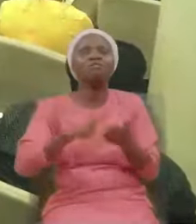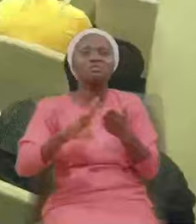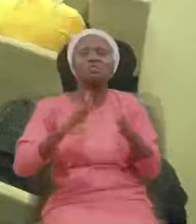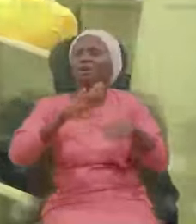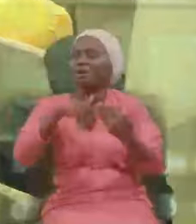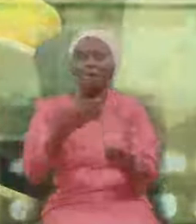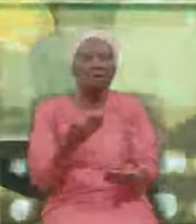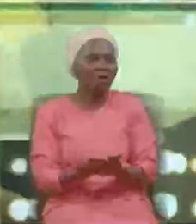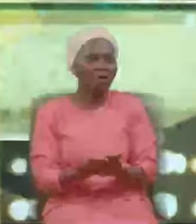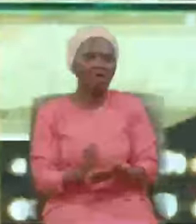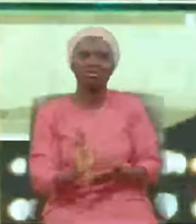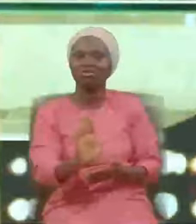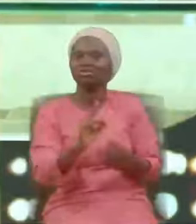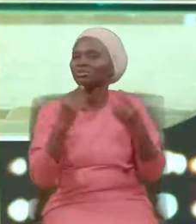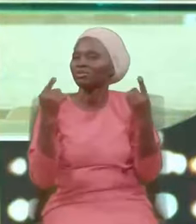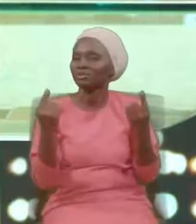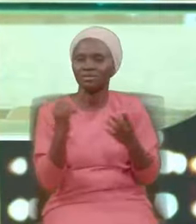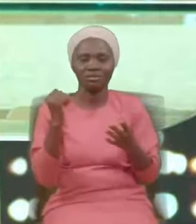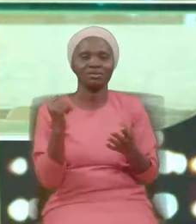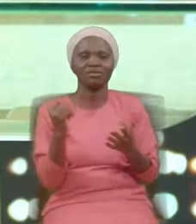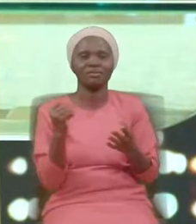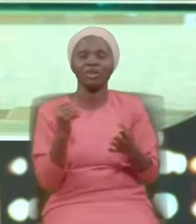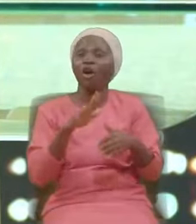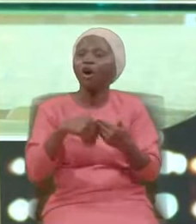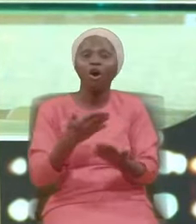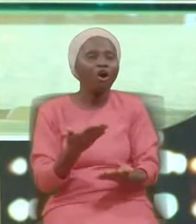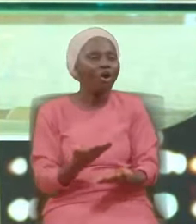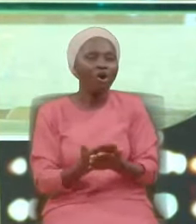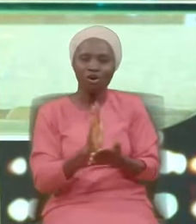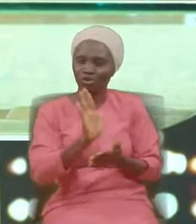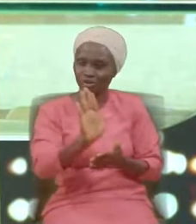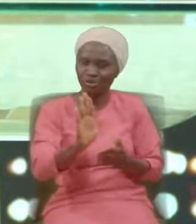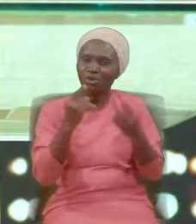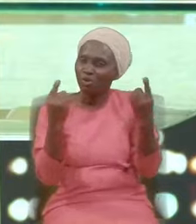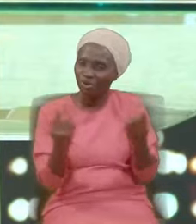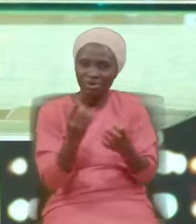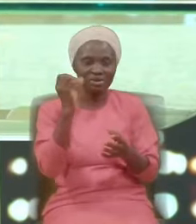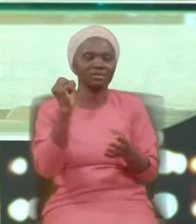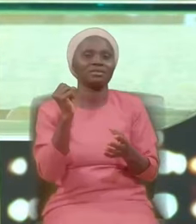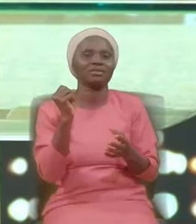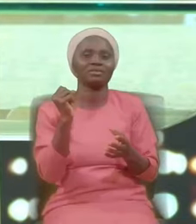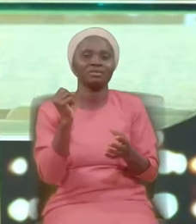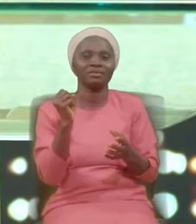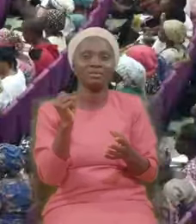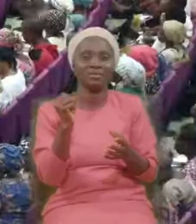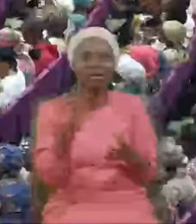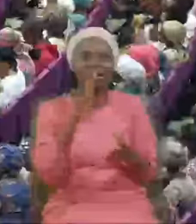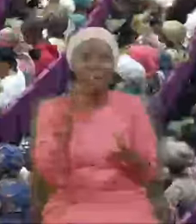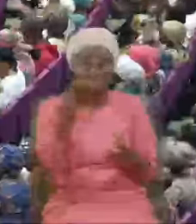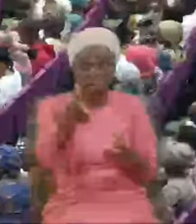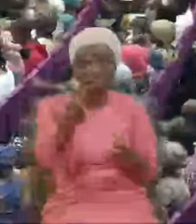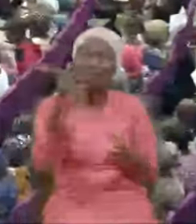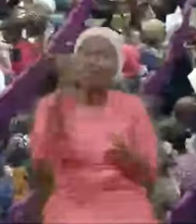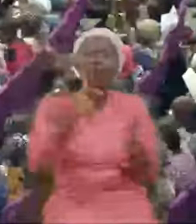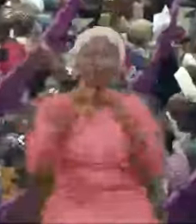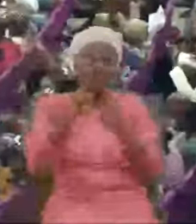pardonne toutes tes iniquités. Toutes tes iniquités. Où est la personne à